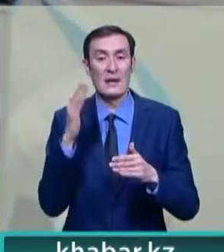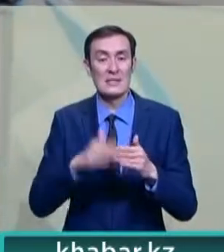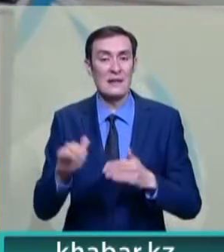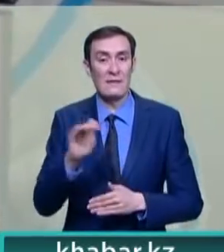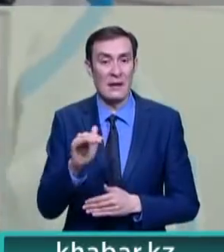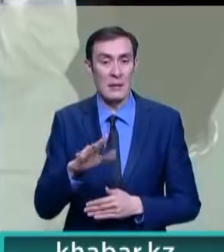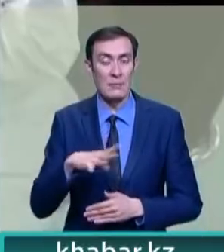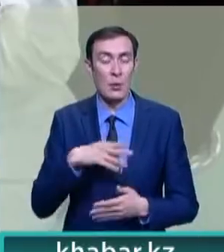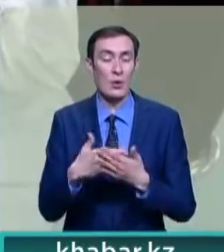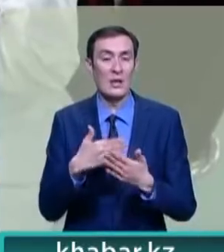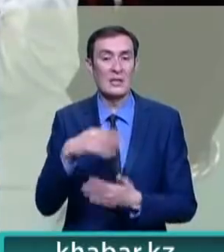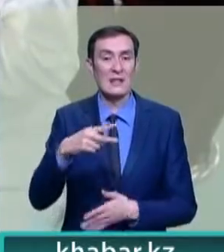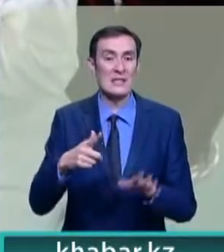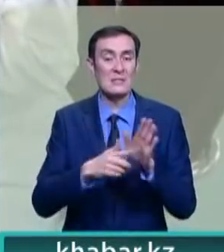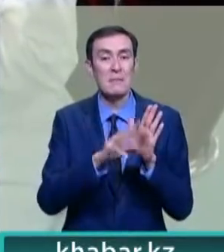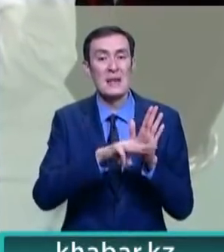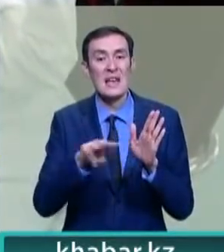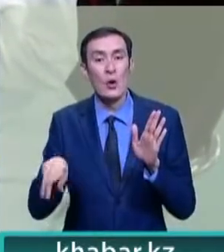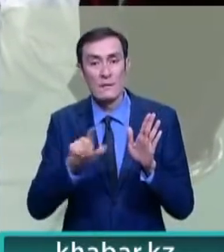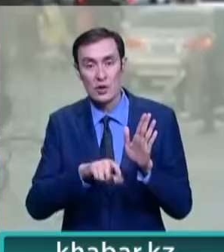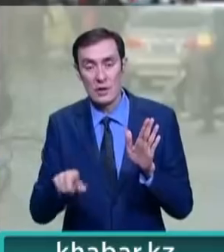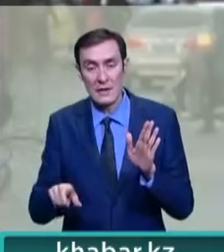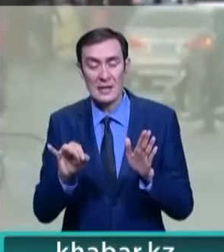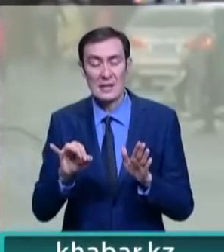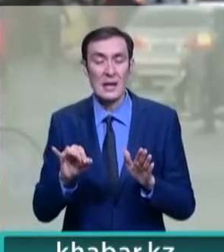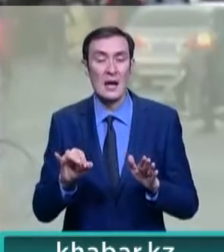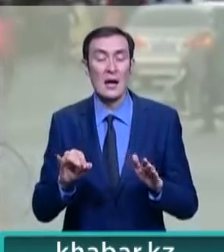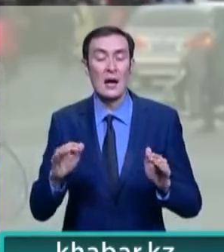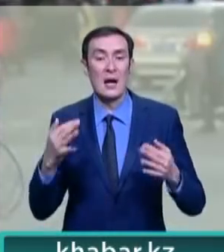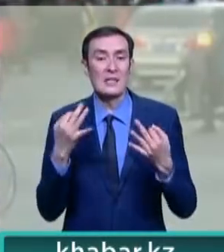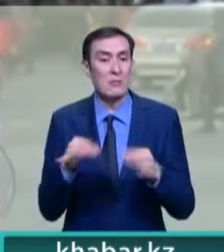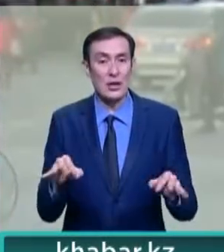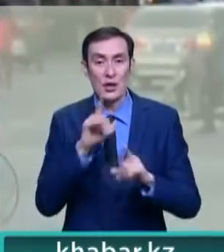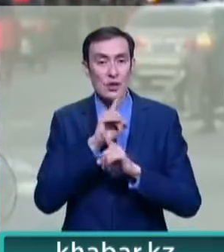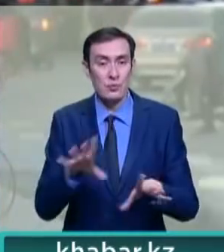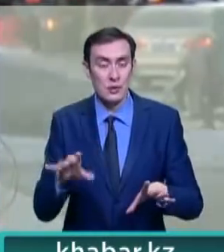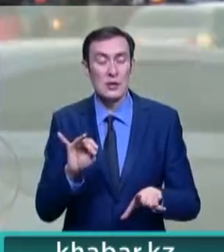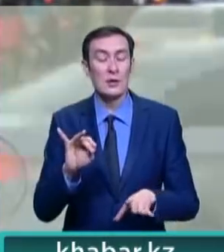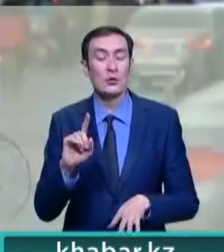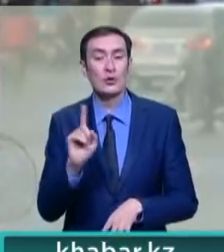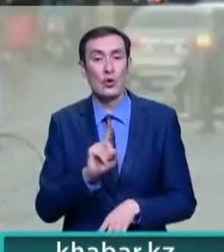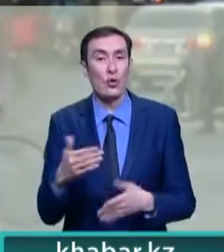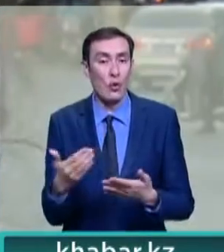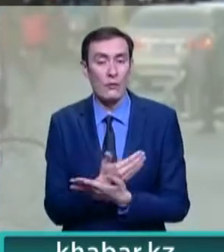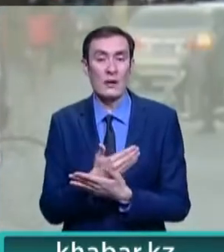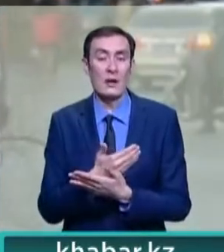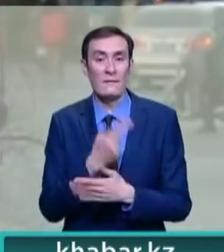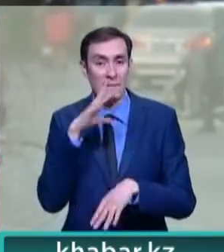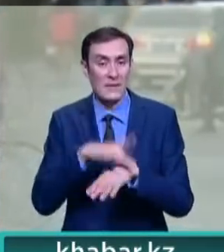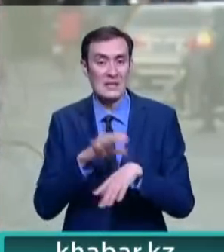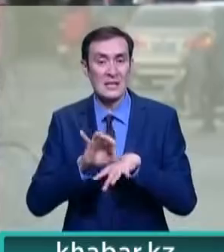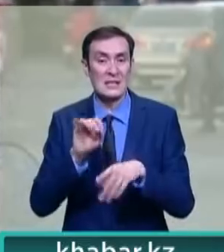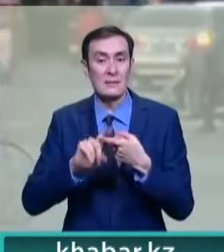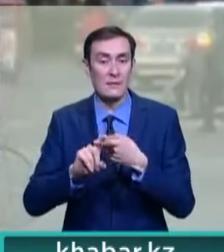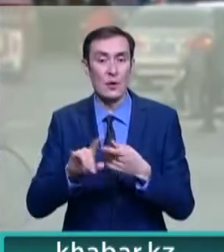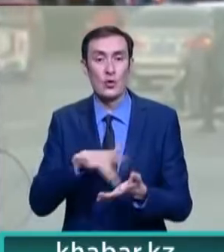его уже прошли около 27 миллионов человек. И ослаблений в ближайшее время не будет. Еще и потому, что новый внутренний случай заражения